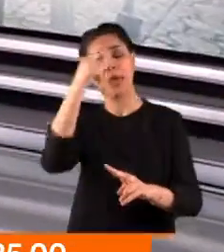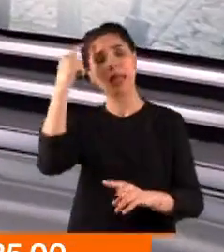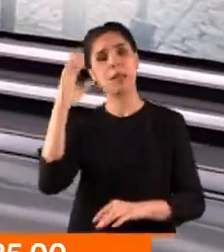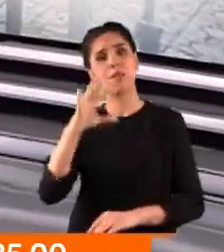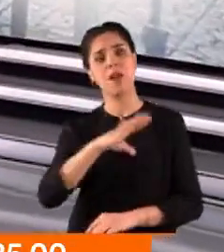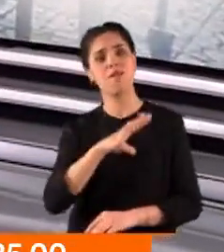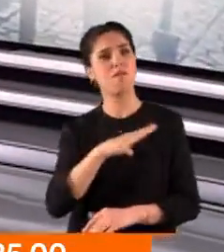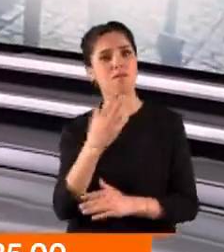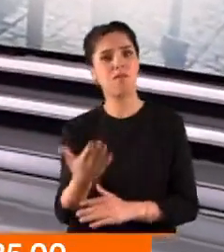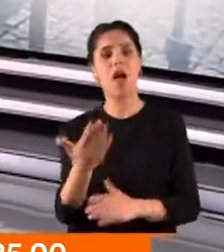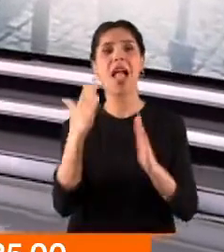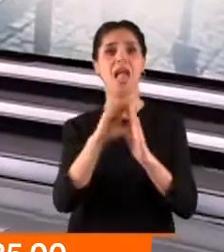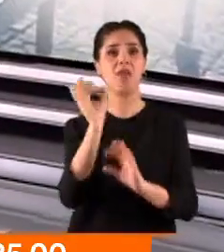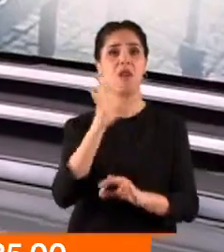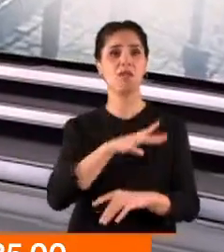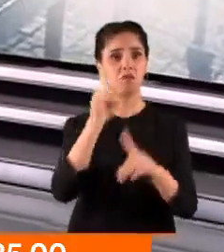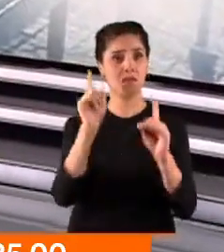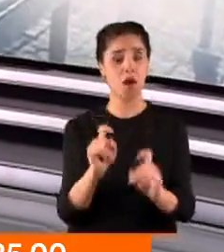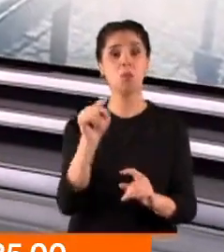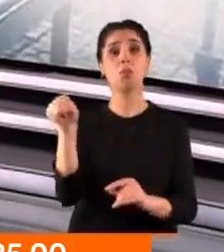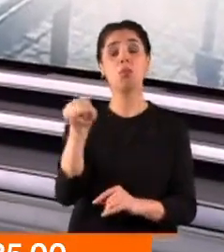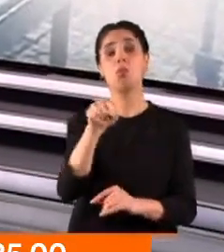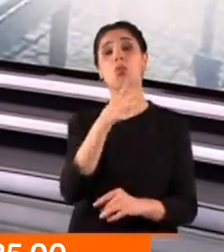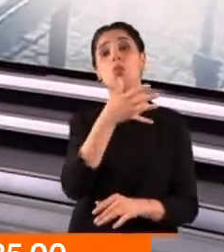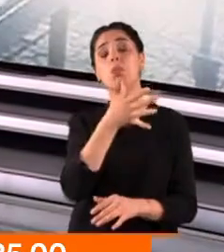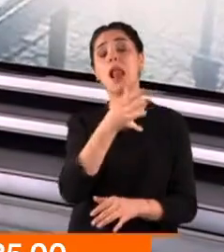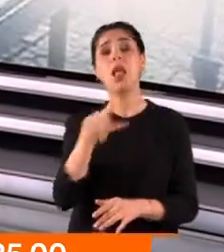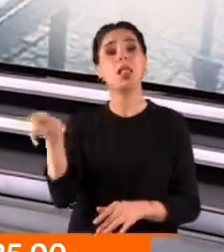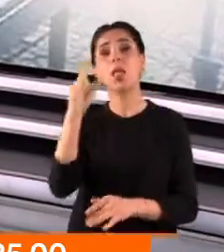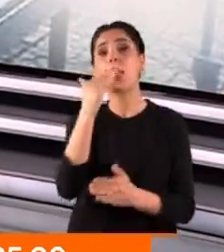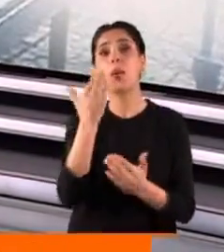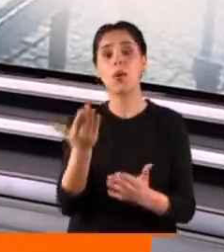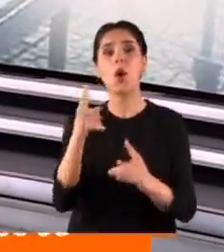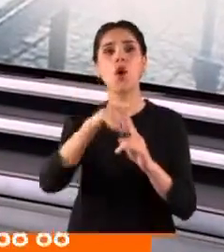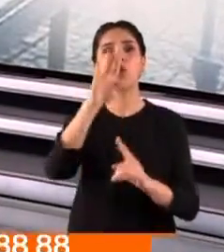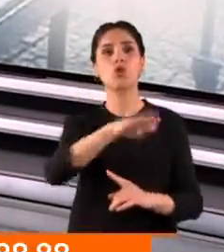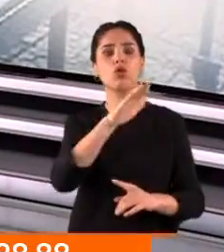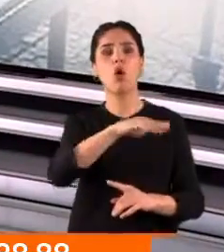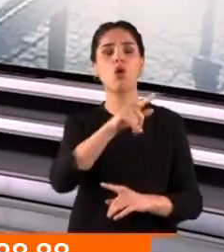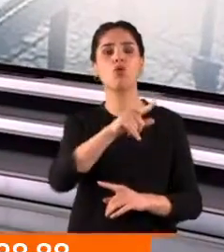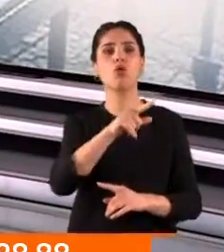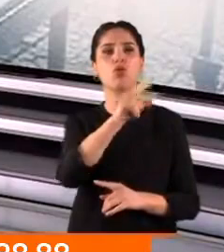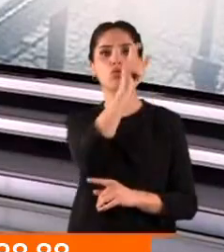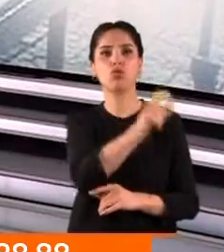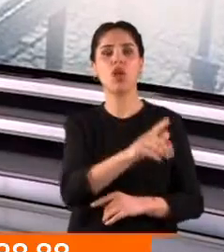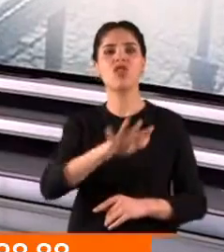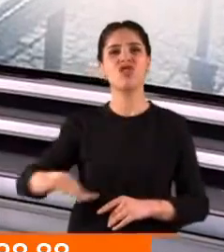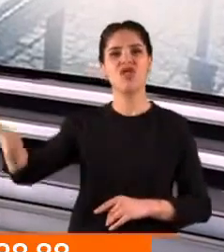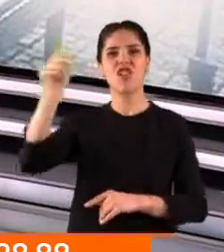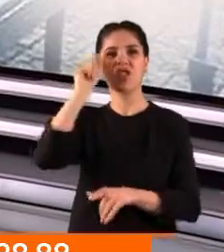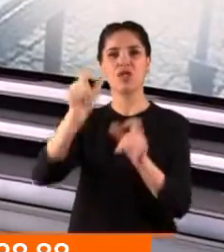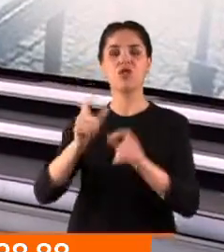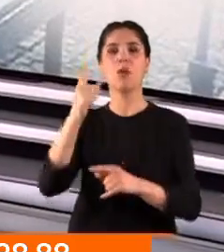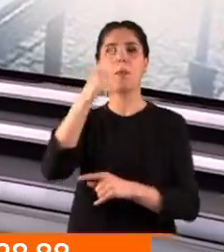bunlardan biri. Evde altın var mıydı? Bunu bilen de yok şimdilik ama torun Güner'in çevresindekilere 1 milyon liralık